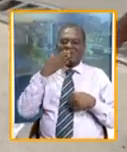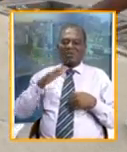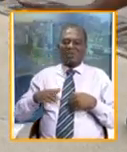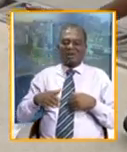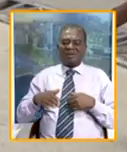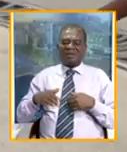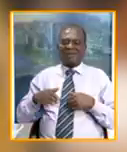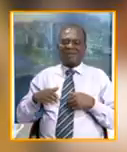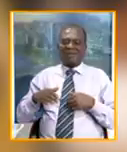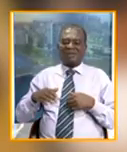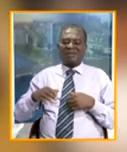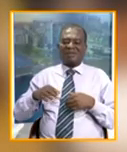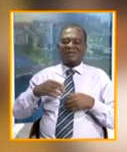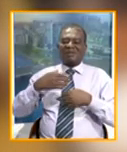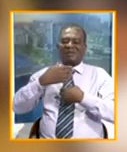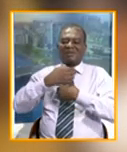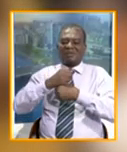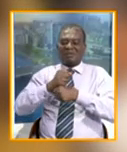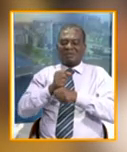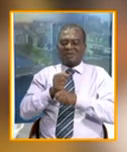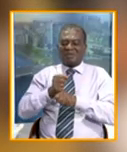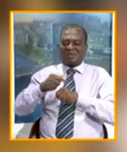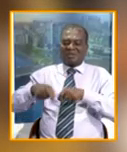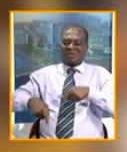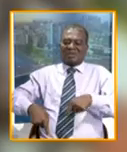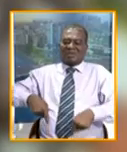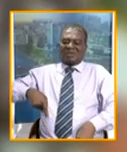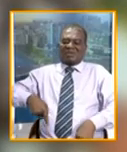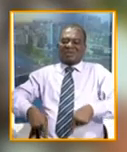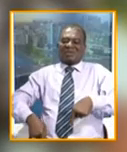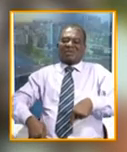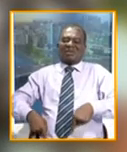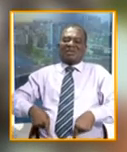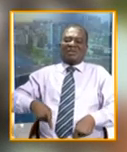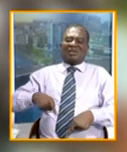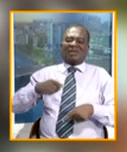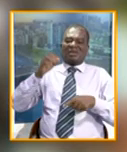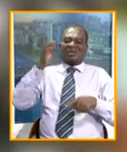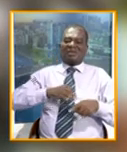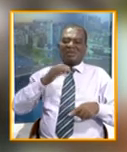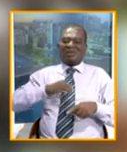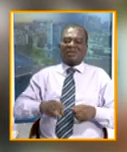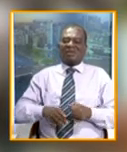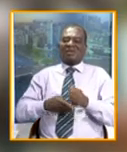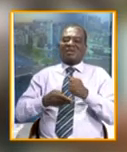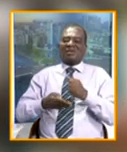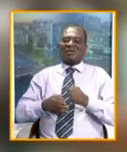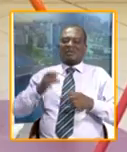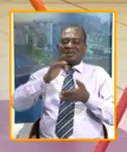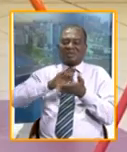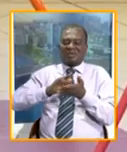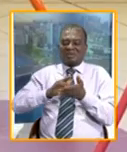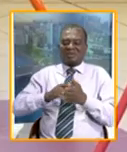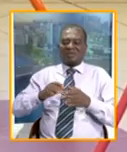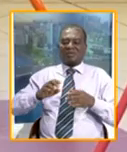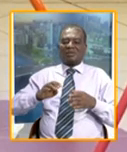membres inférieurs. Grâce aux bonnes volontés et l'ONG Children Hope Côte d'Ivoire, elle a pu bénéficier de soins médicaux. Pour réussir